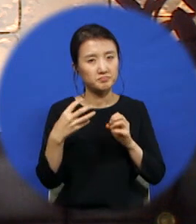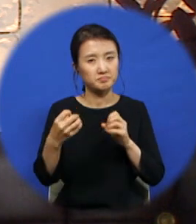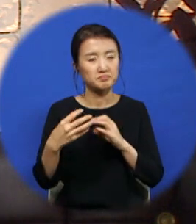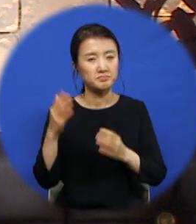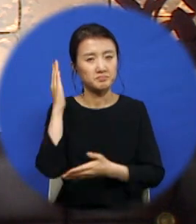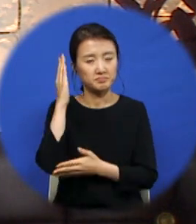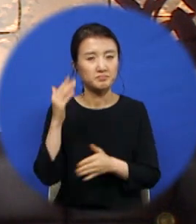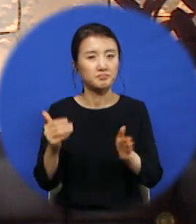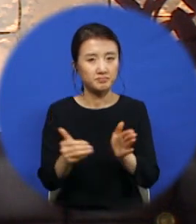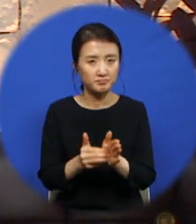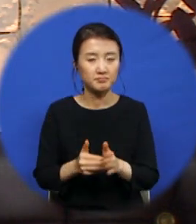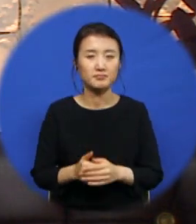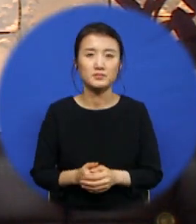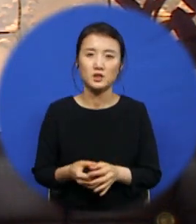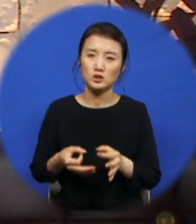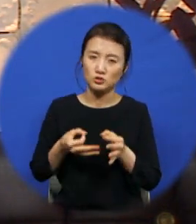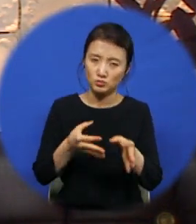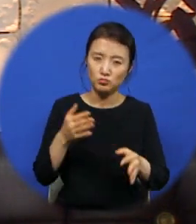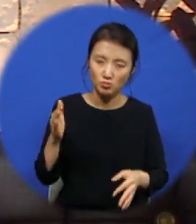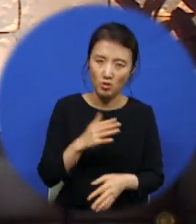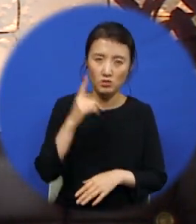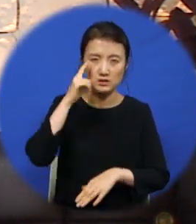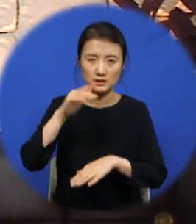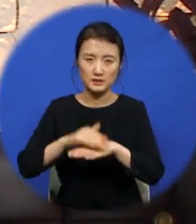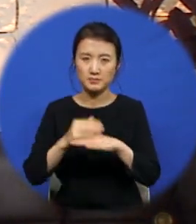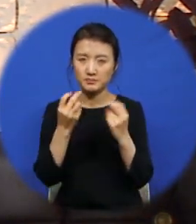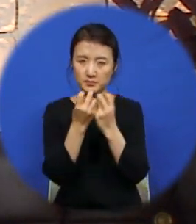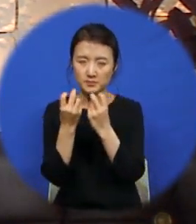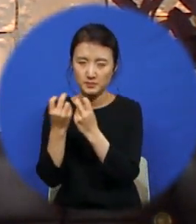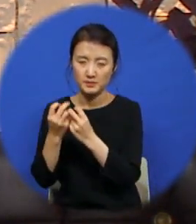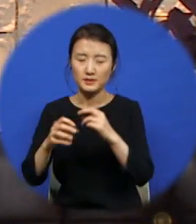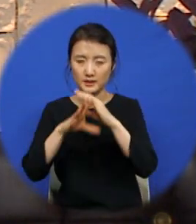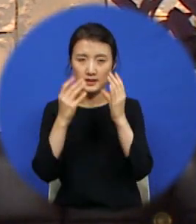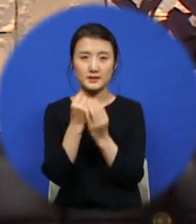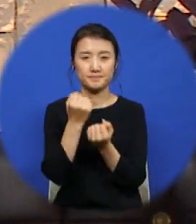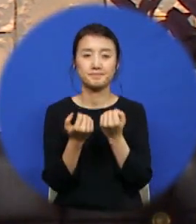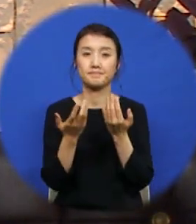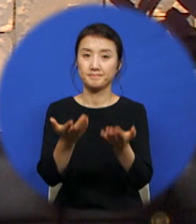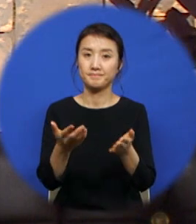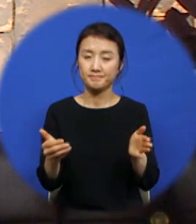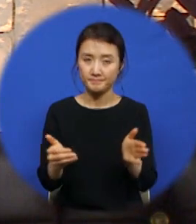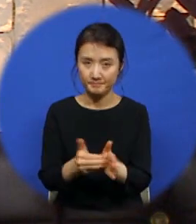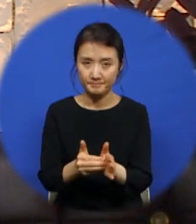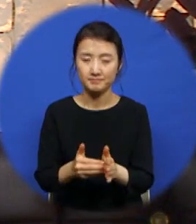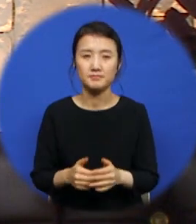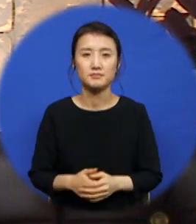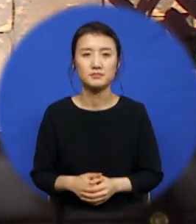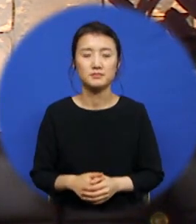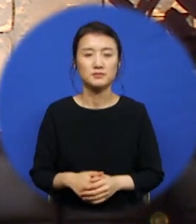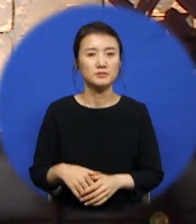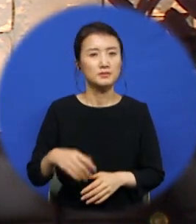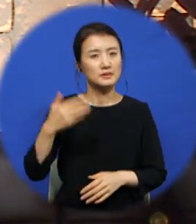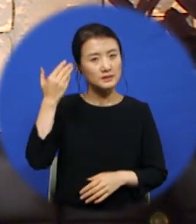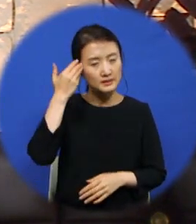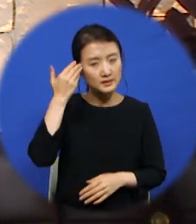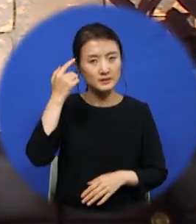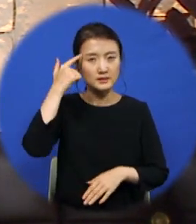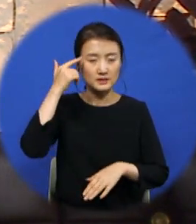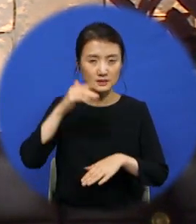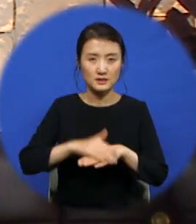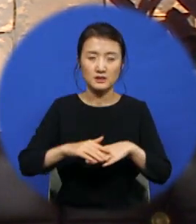여러분들 지혜 까지 그런데 그 모든 종류의 그런 그 지식이 나치 이란 부분 지